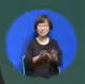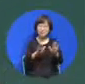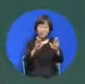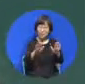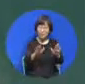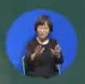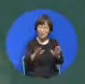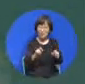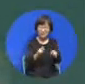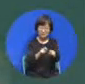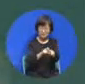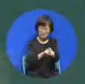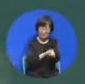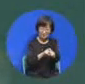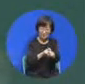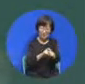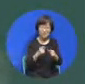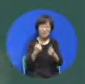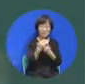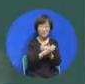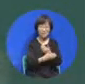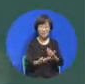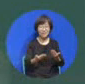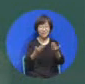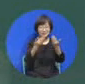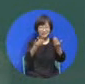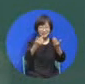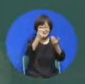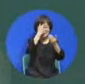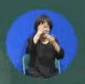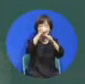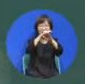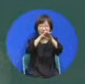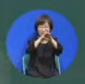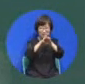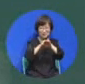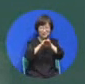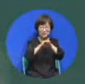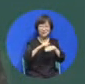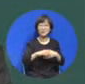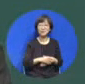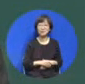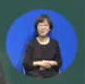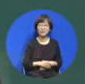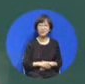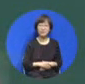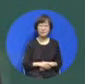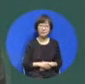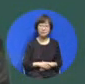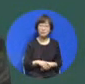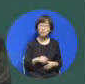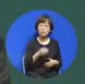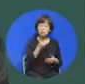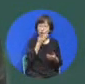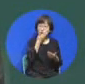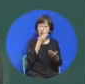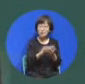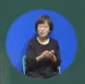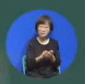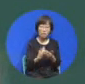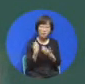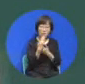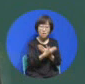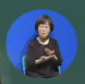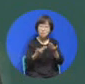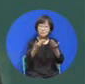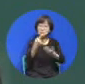오늘은 특별한 헌신 예배입니다. Today is a very special dedication worship. 헌신 중에 헌신이 우리